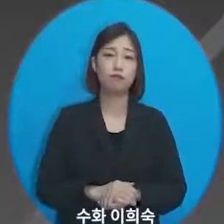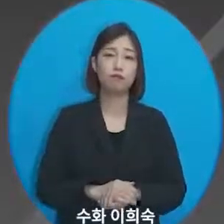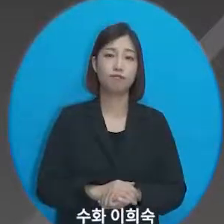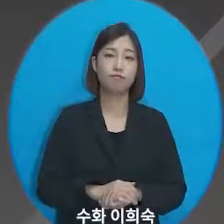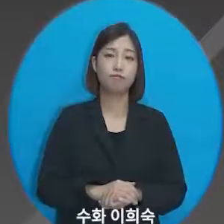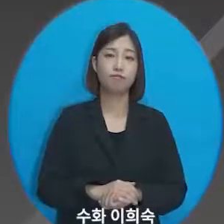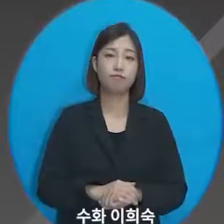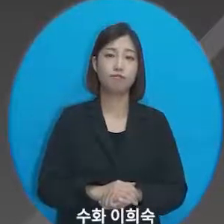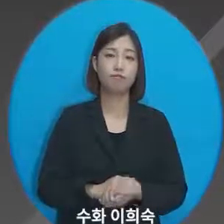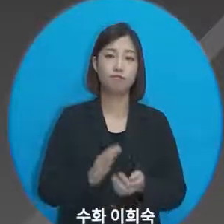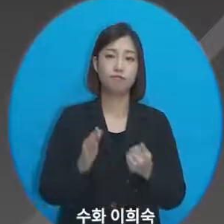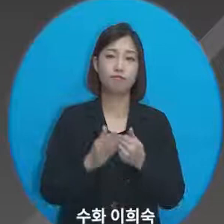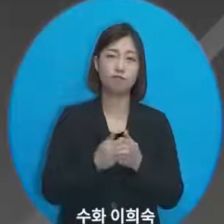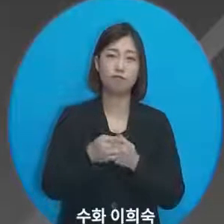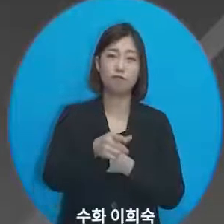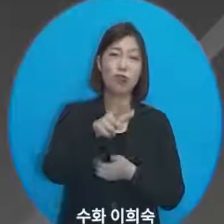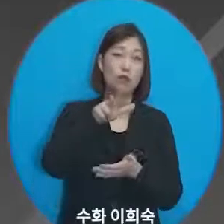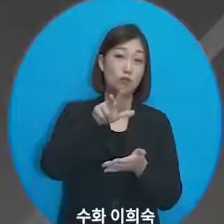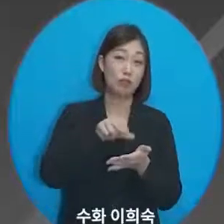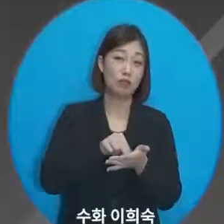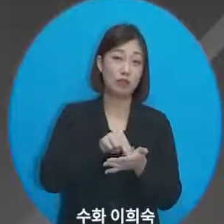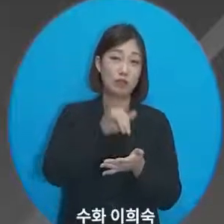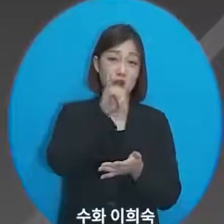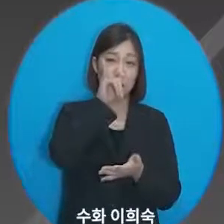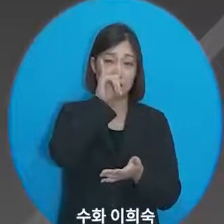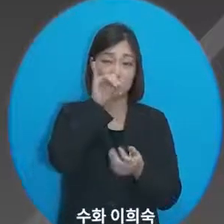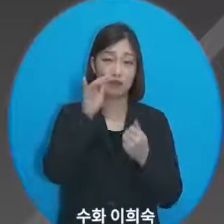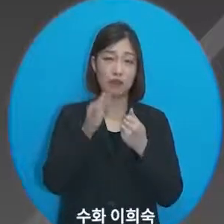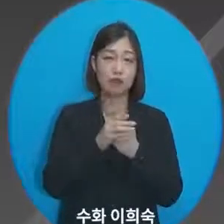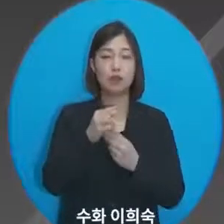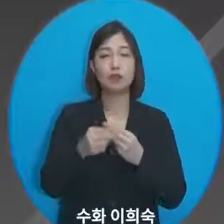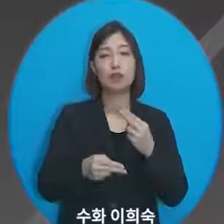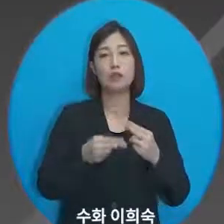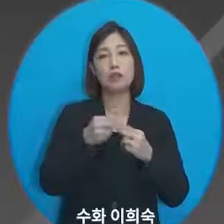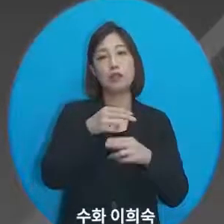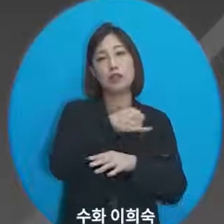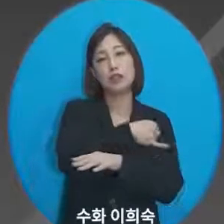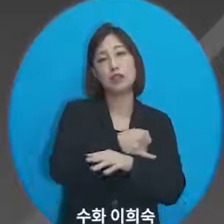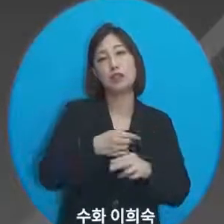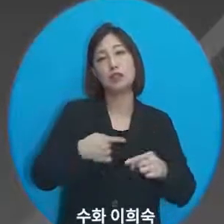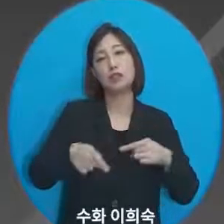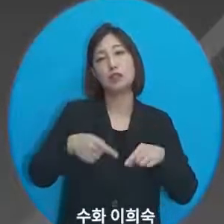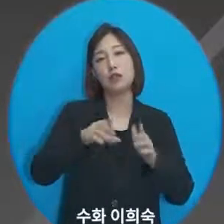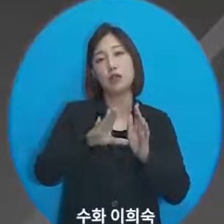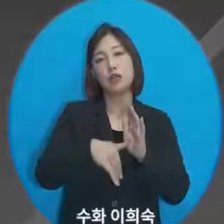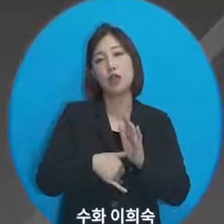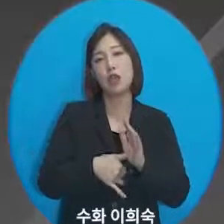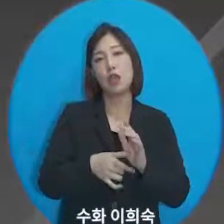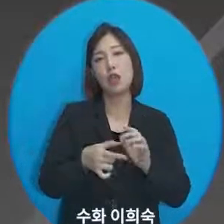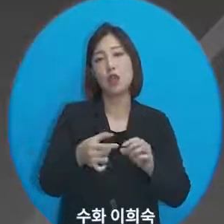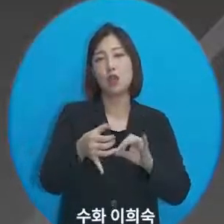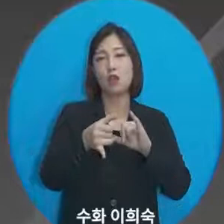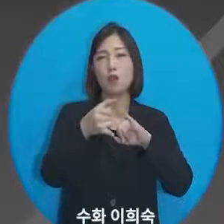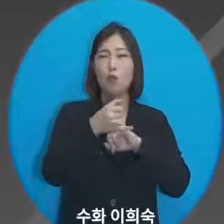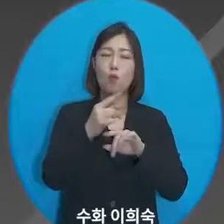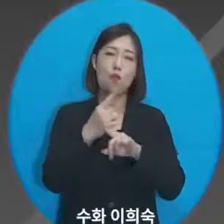아마 이런 것이 유니버설 디자인을 하는 그 정책을 하시는 분들이 꼭 해줘야 될 문제라고 생각이